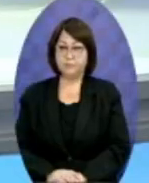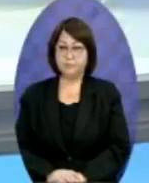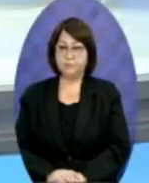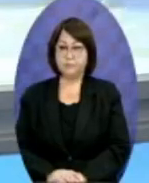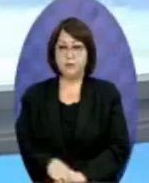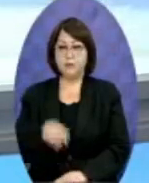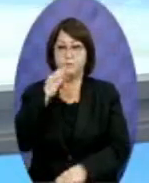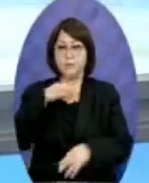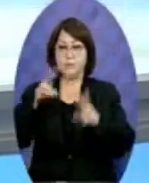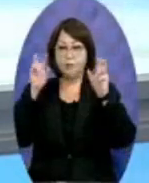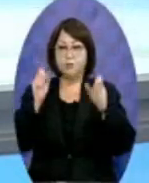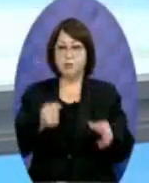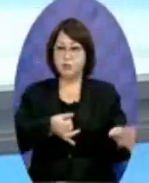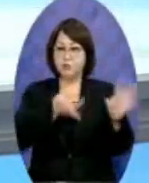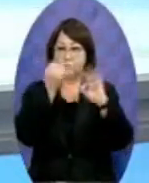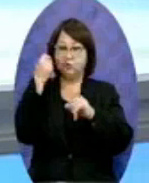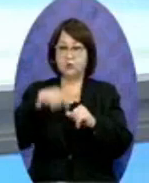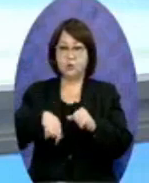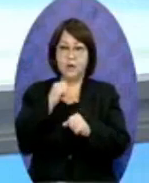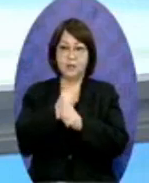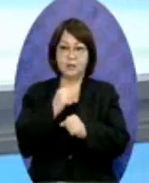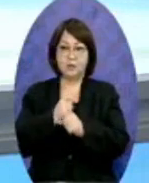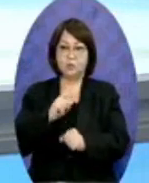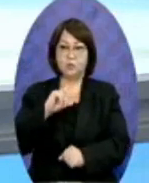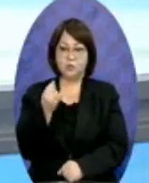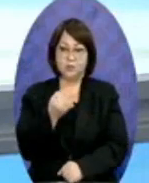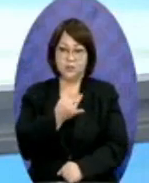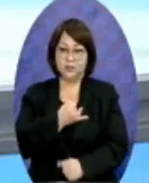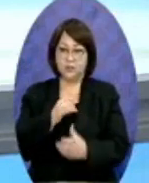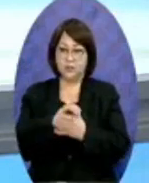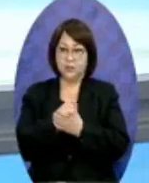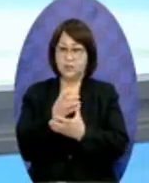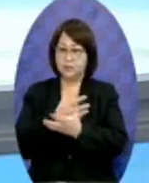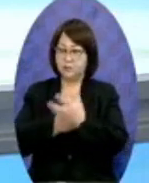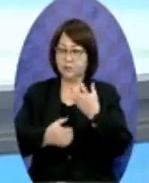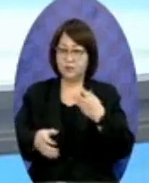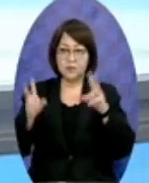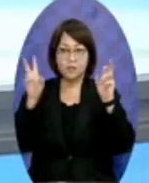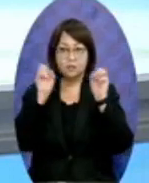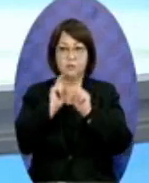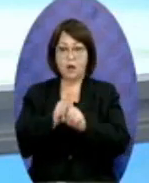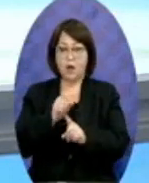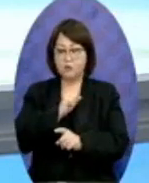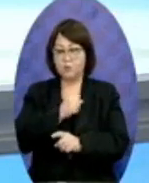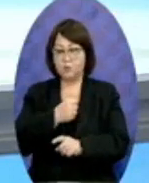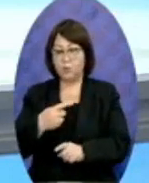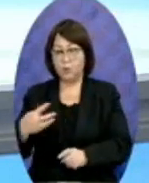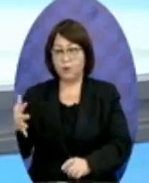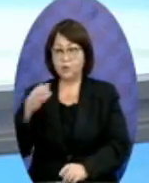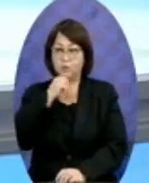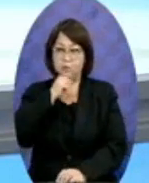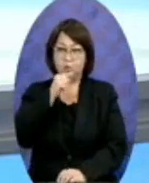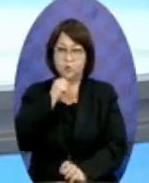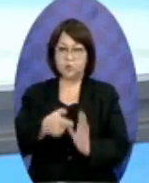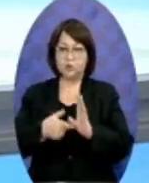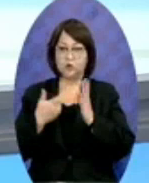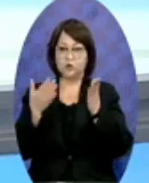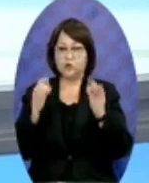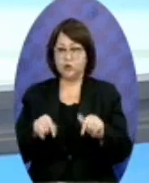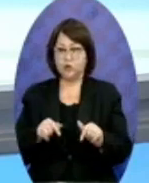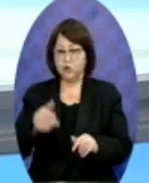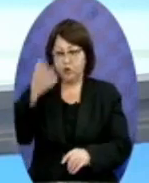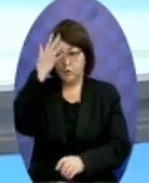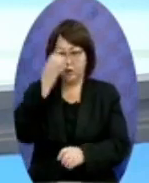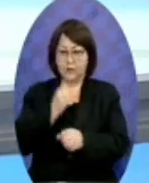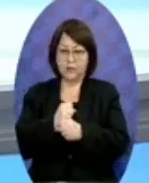Өндөг сэдвээрэн энэ 7 хоногт ажиллах хүч ба ихтгэлцэл сэдвийн дор цоврал сурвалжлагыг үзэгчдэд хүргэж байна. Өнөөдөр бид төрийн